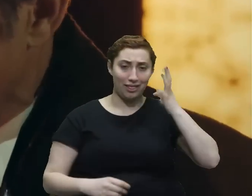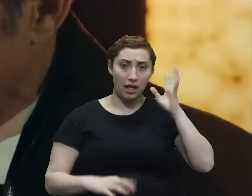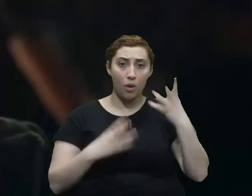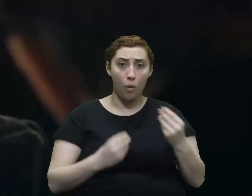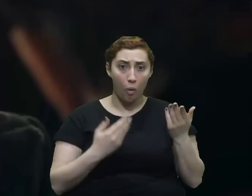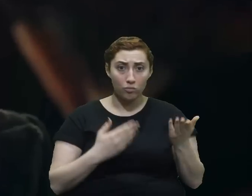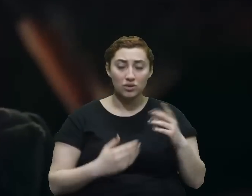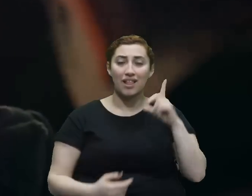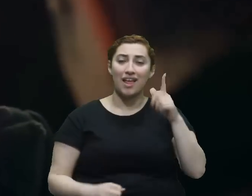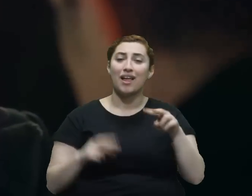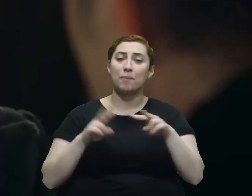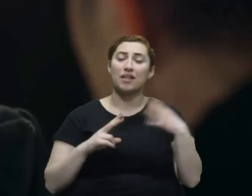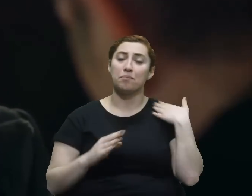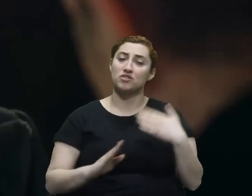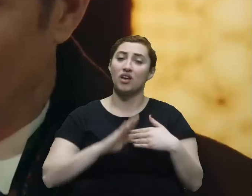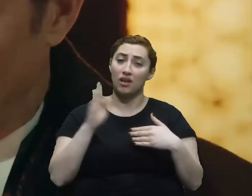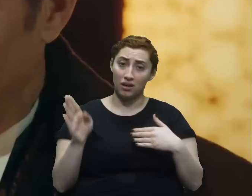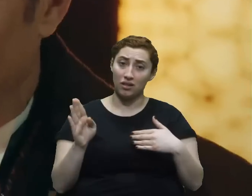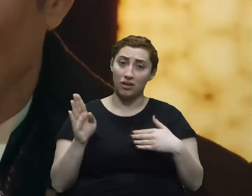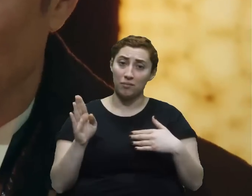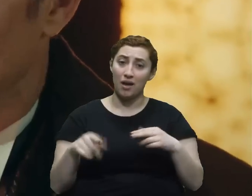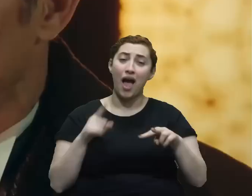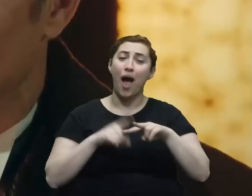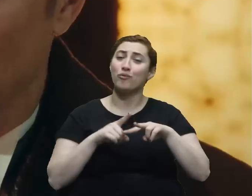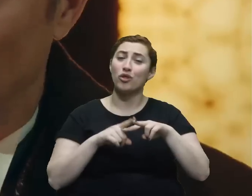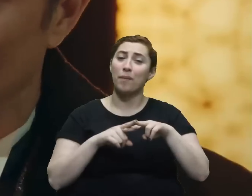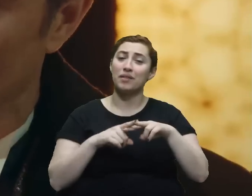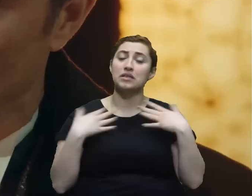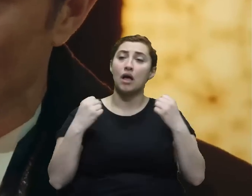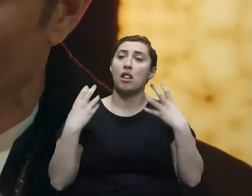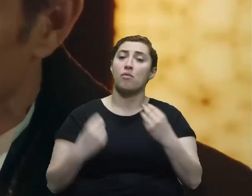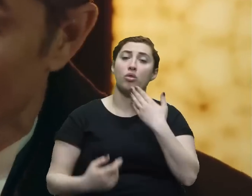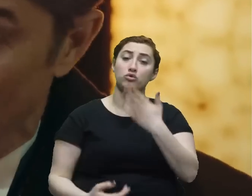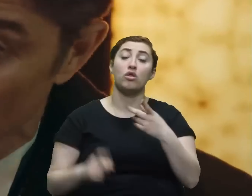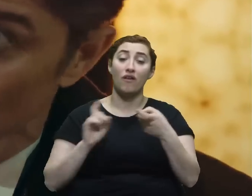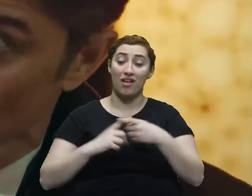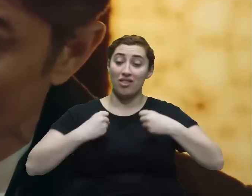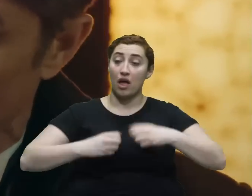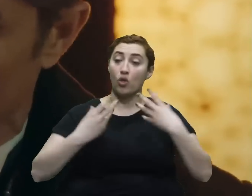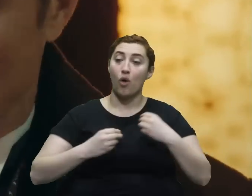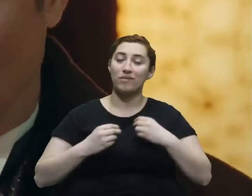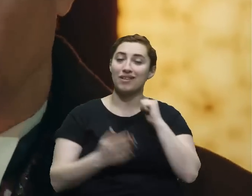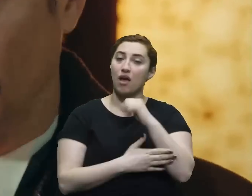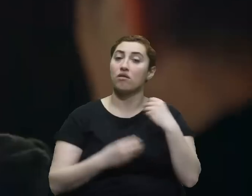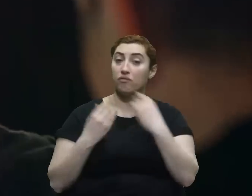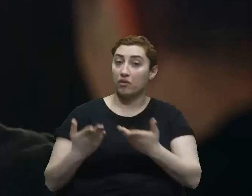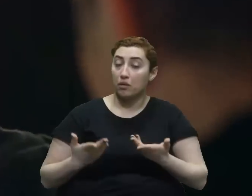delirmişken Leyla Mithat Paşa'ya gidip Abdülhamid'in sağ olduğunu bildiriyor. Ve tahta çıkmasını